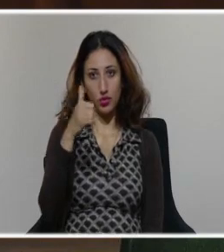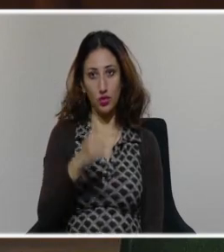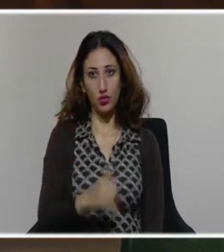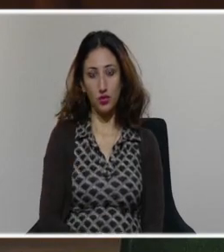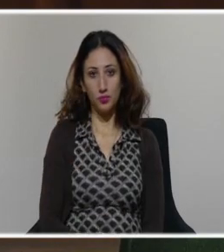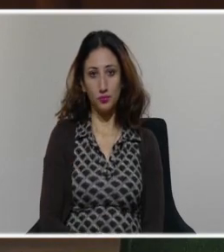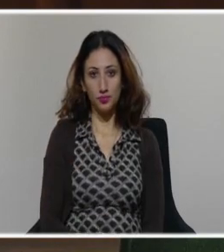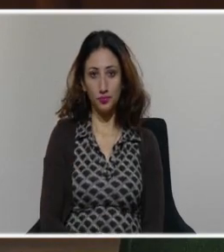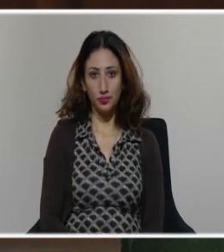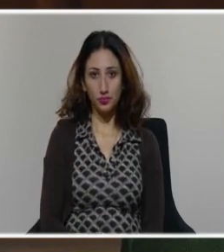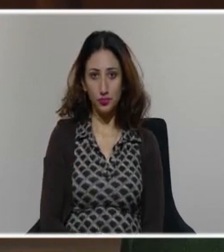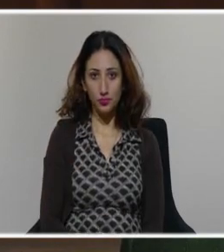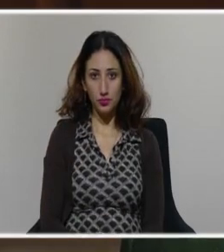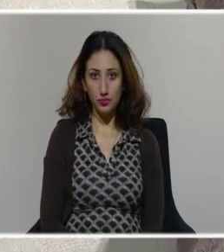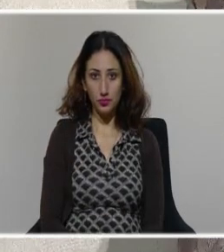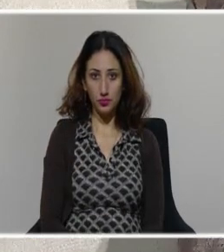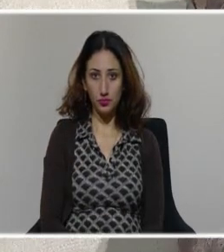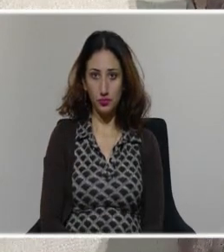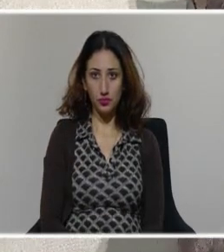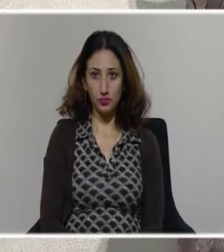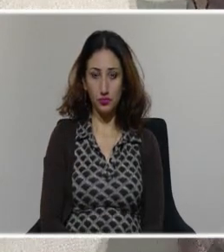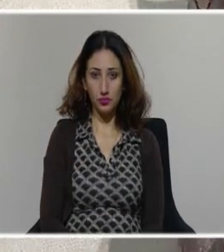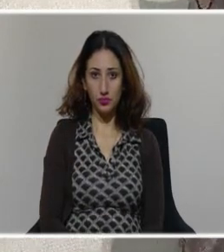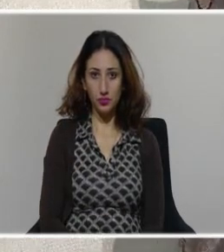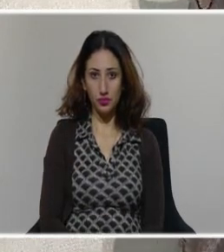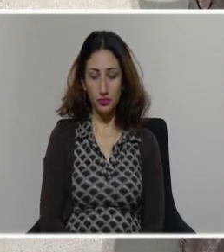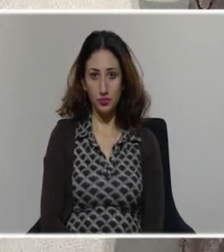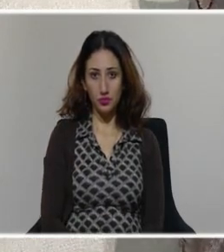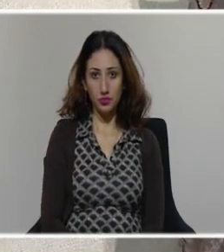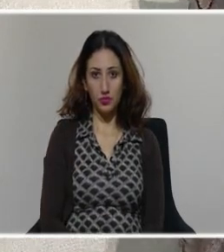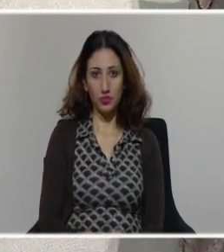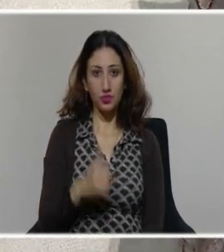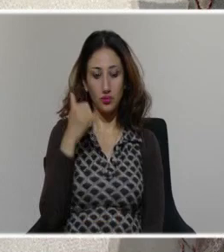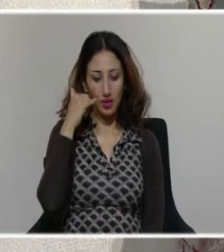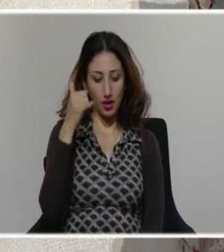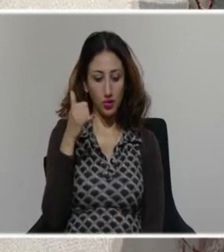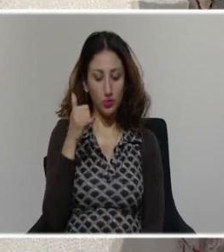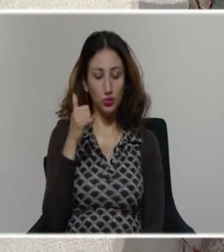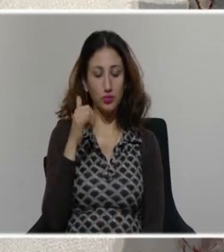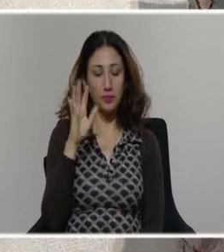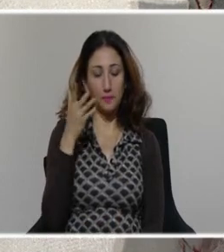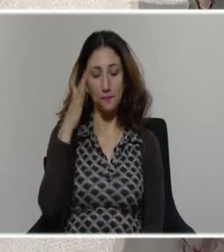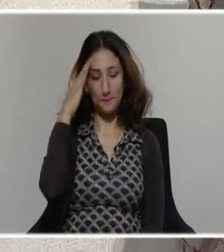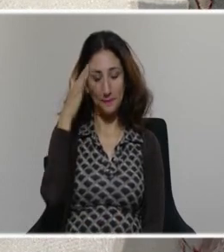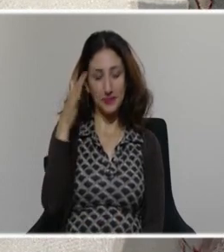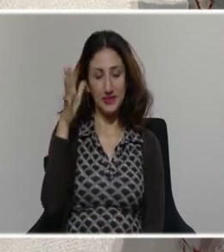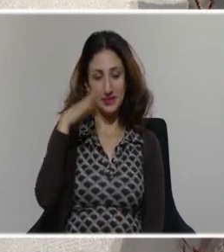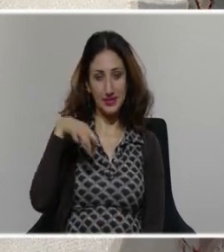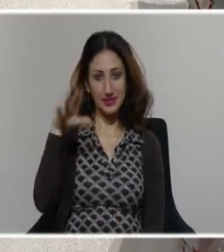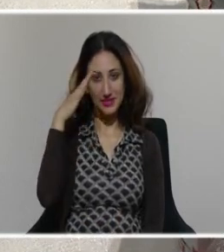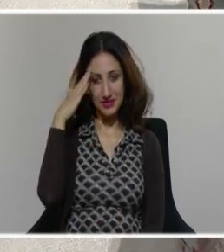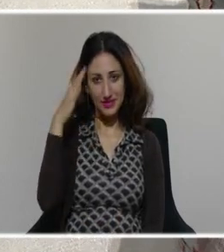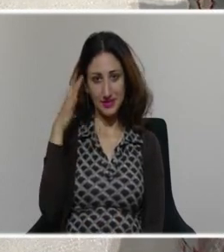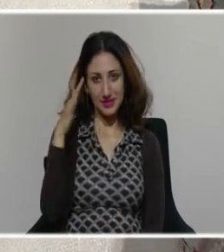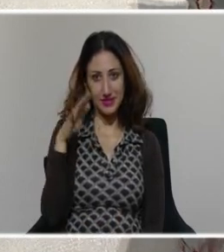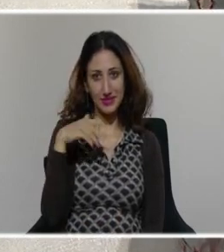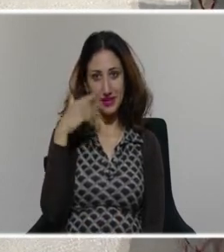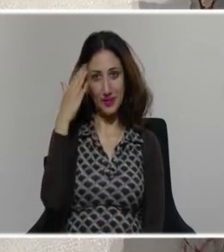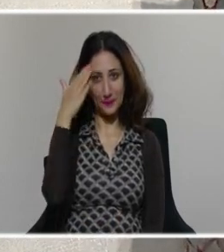طب قول الو انا كنت قول الو الو الو ايوه مساء الفل يا استاذ مساء